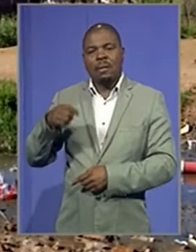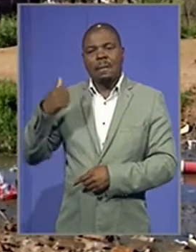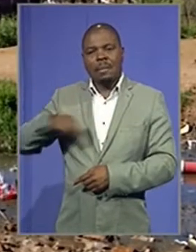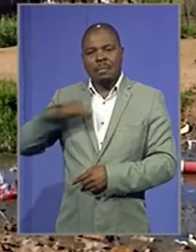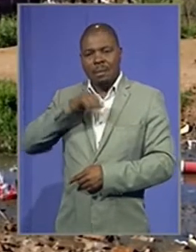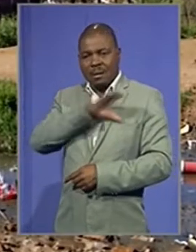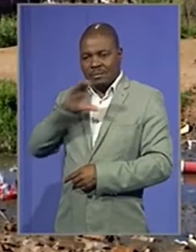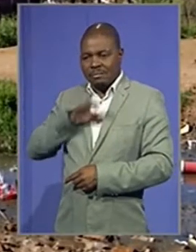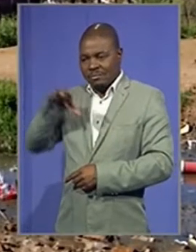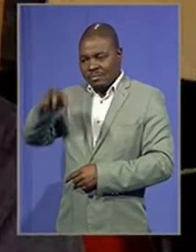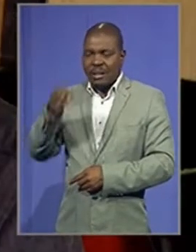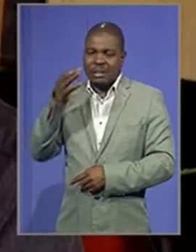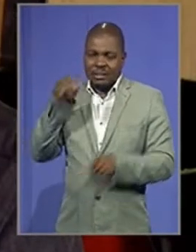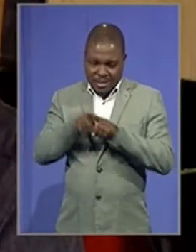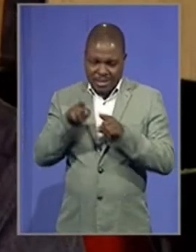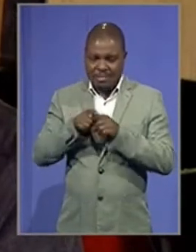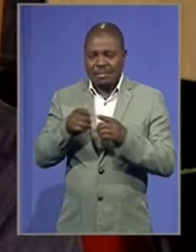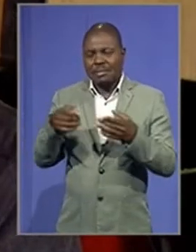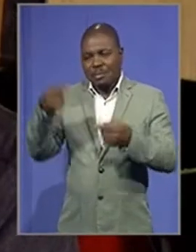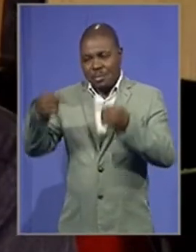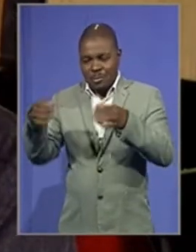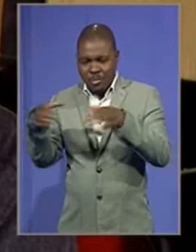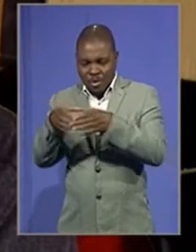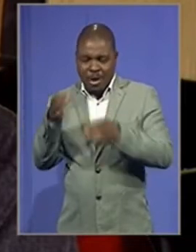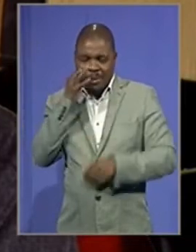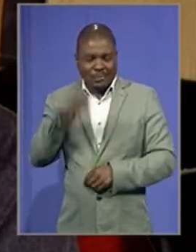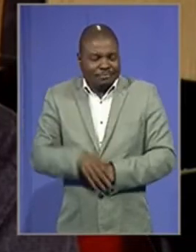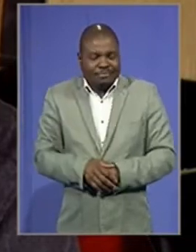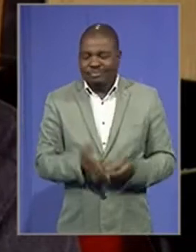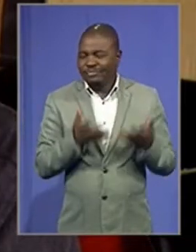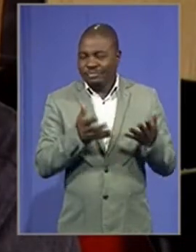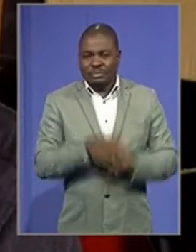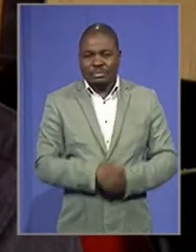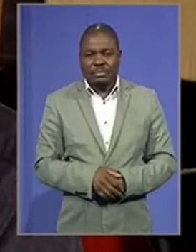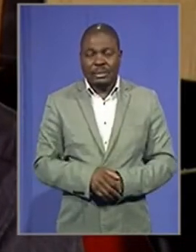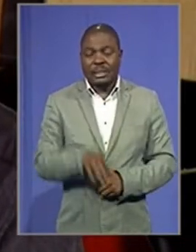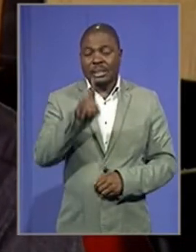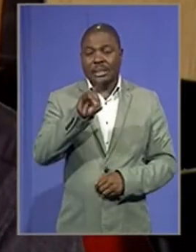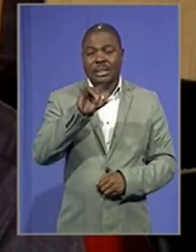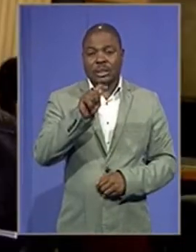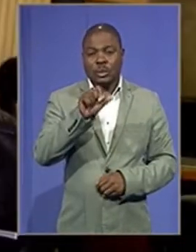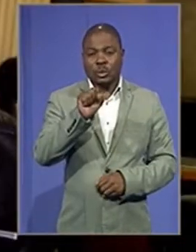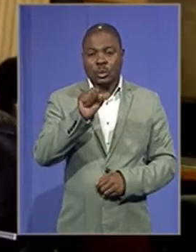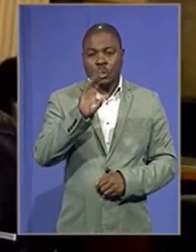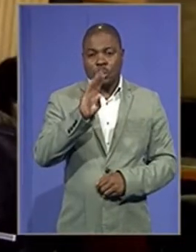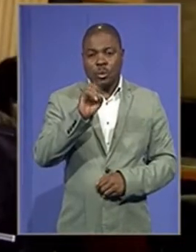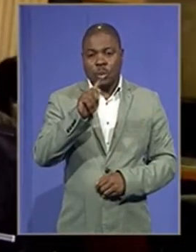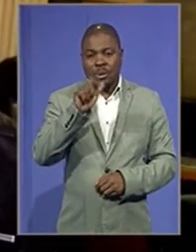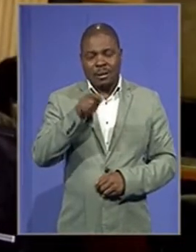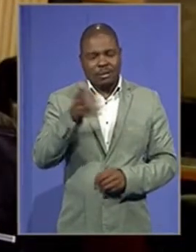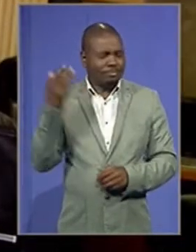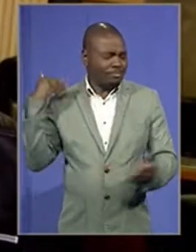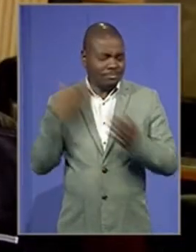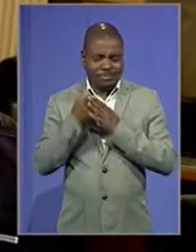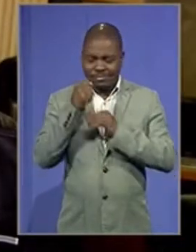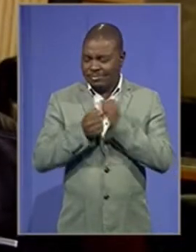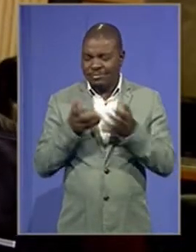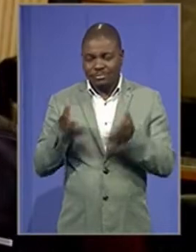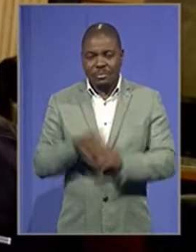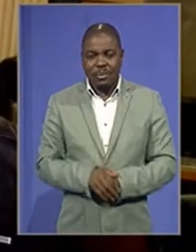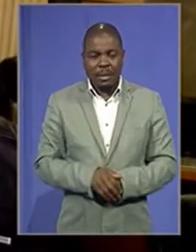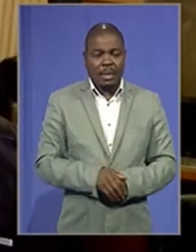moruni kakaretso. That's the normal course of action in Ditsobotla for the past couple of years. Di masepala tse gantsi di etelelwang pele